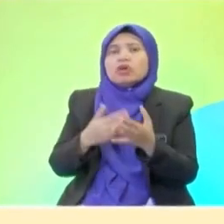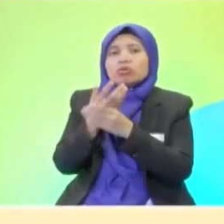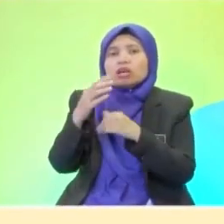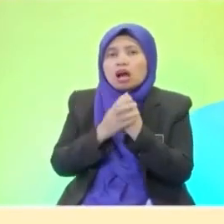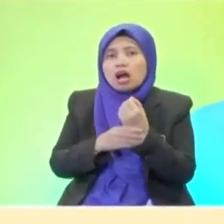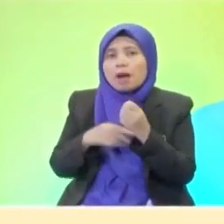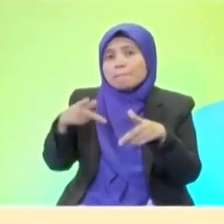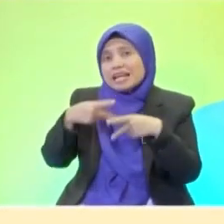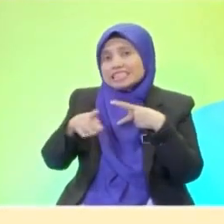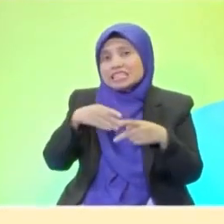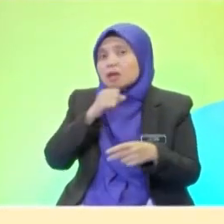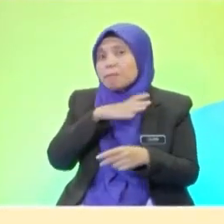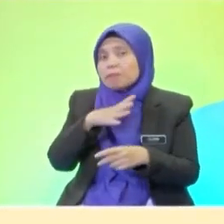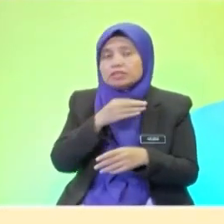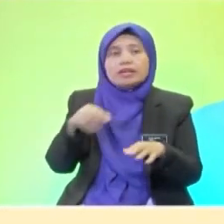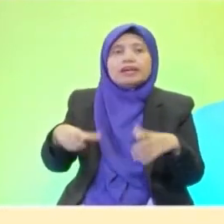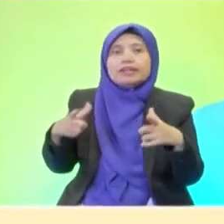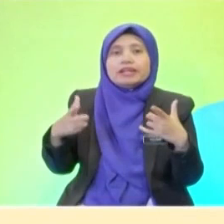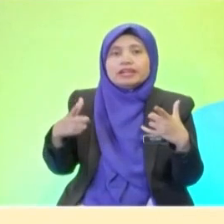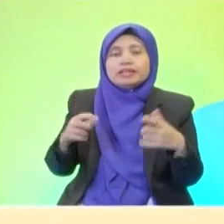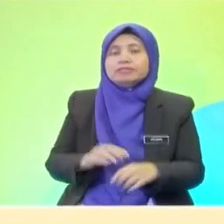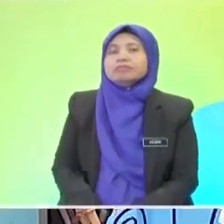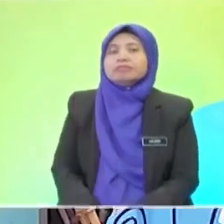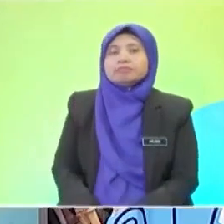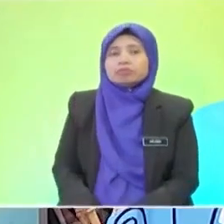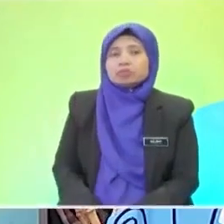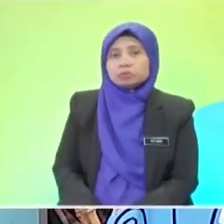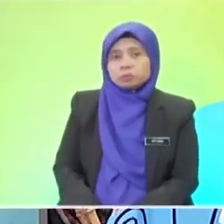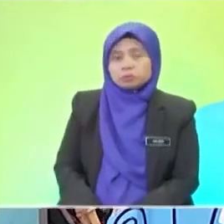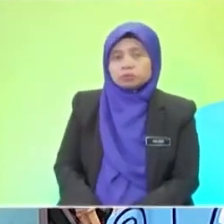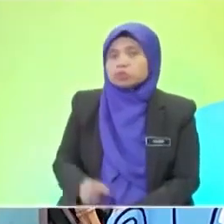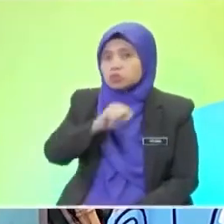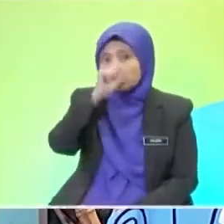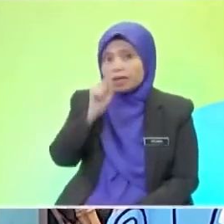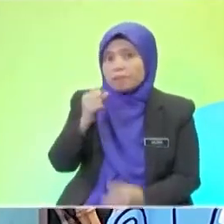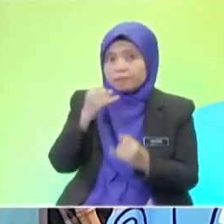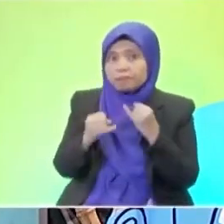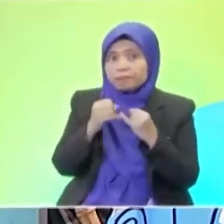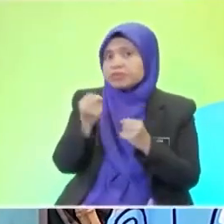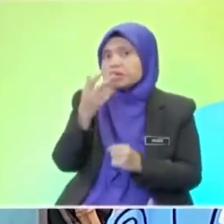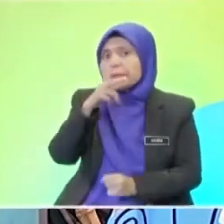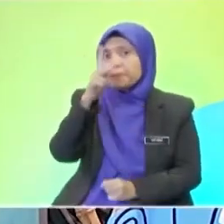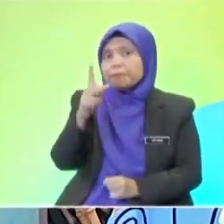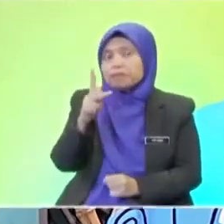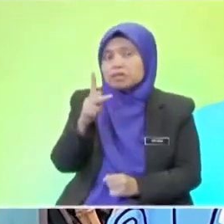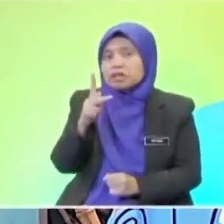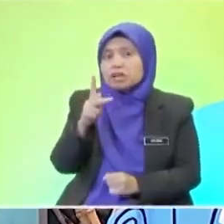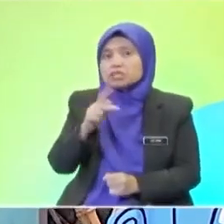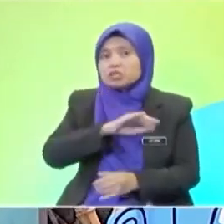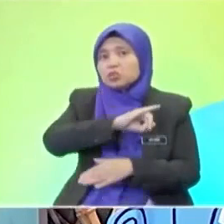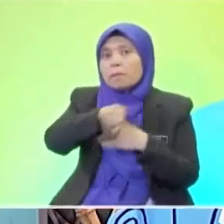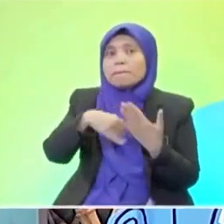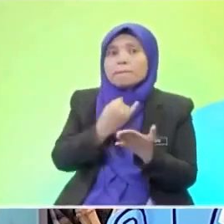sampah jangan macam-macam lagi Oke gitu kunci jawaban itu untuk soalnya yang terakhir Berapakah jumlah sampah yang